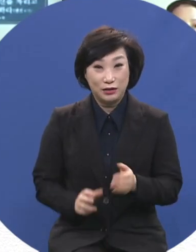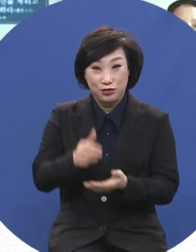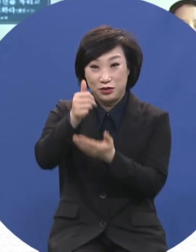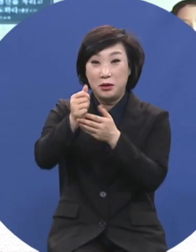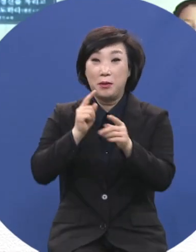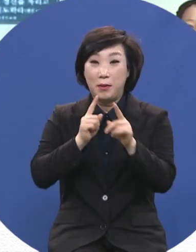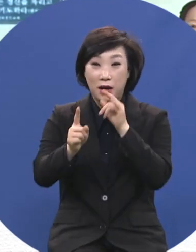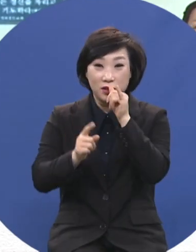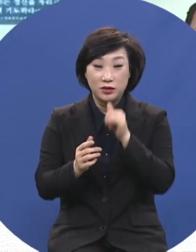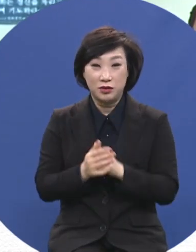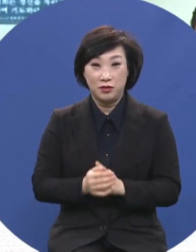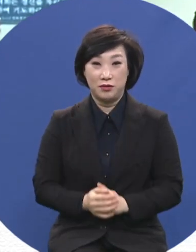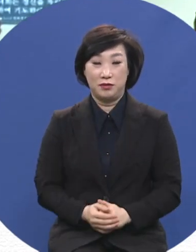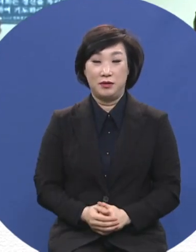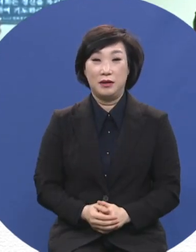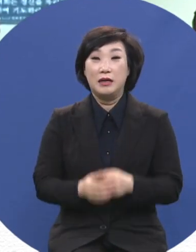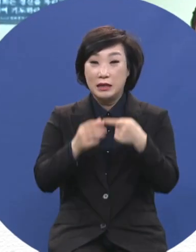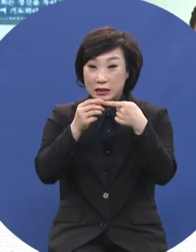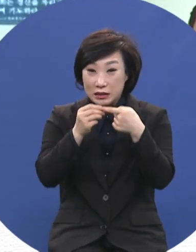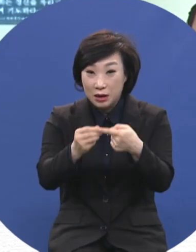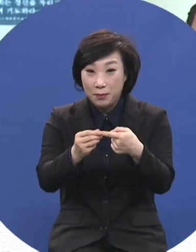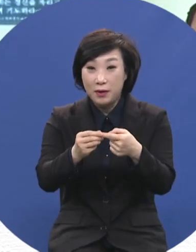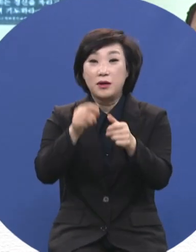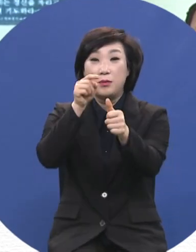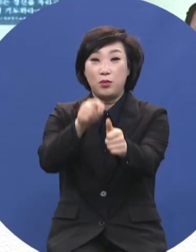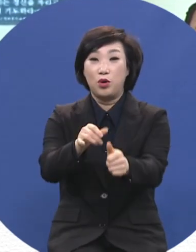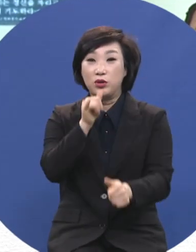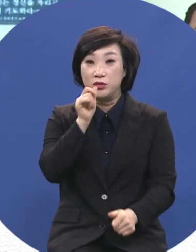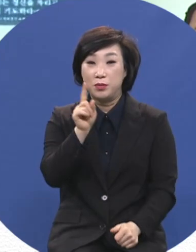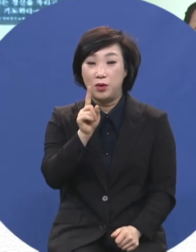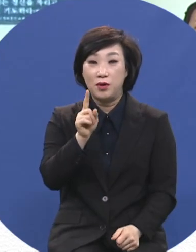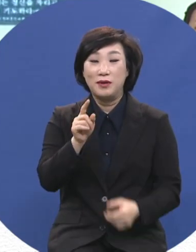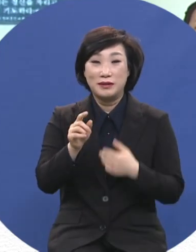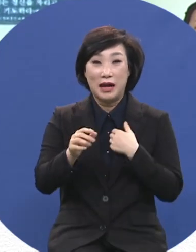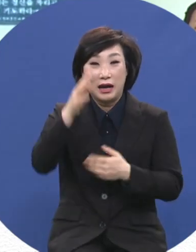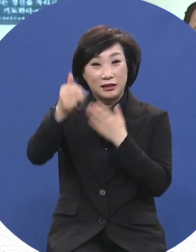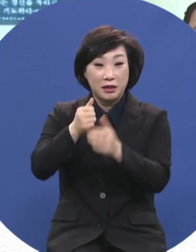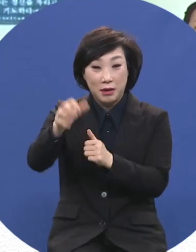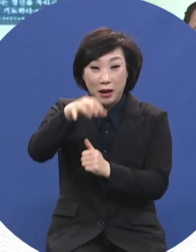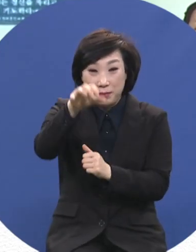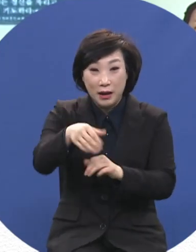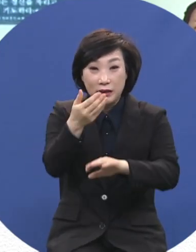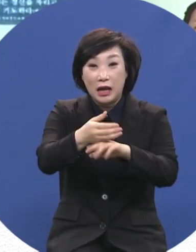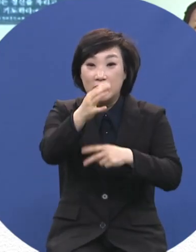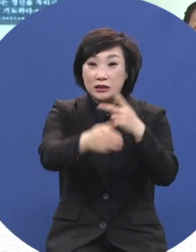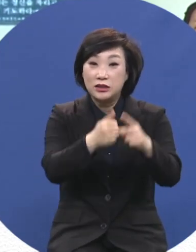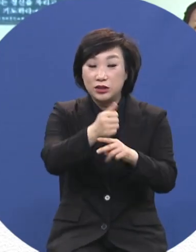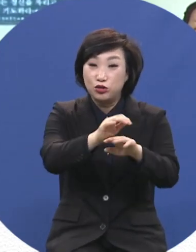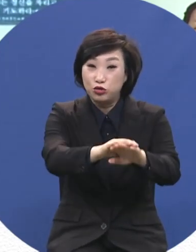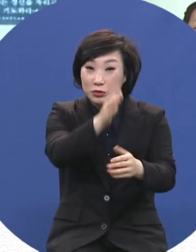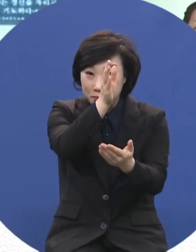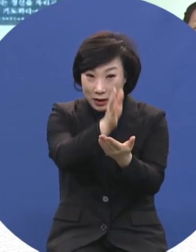뭐라고 했어요? 첫 번째 계명에 내 앞에 다른 신을 두지 마라.